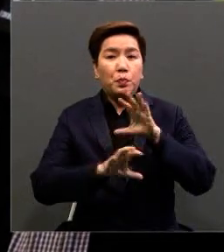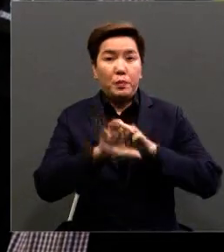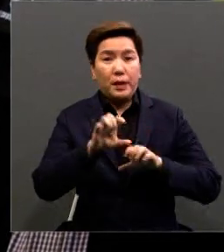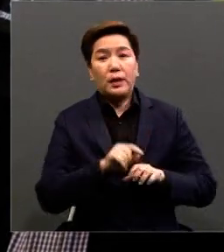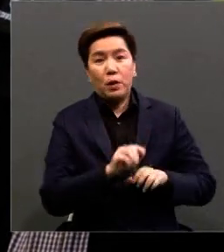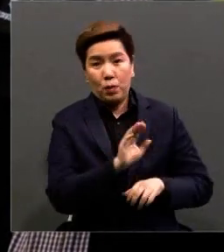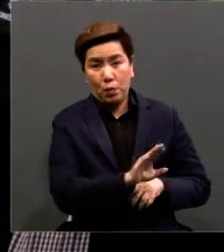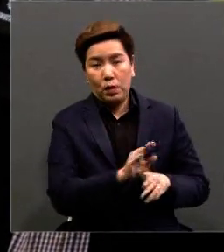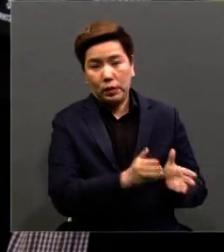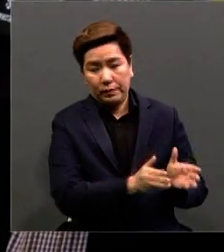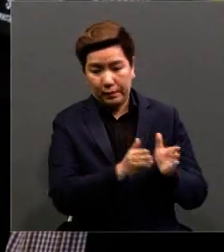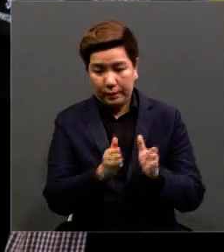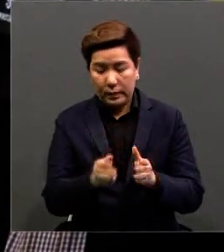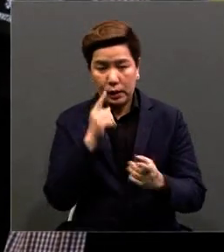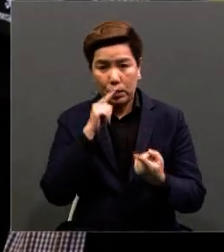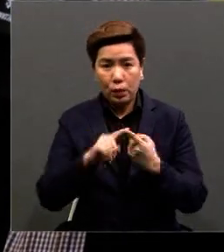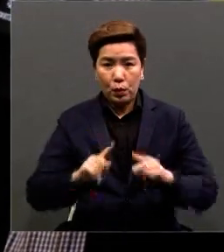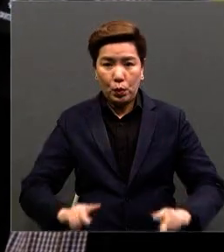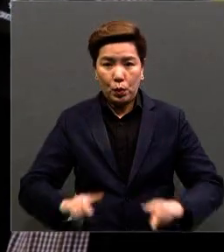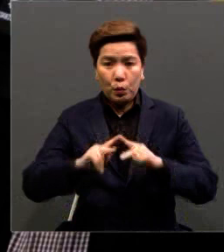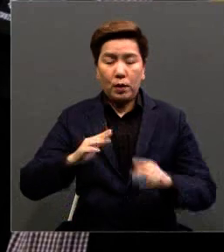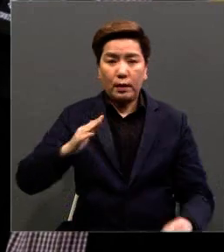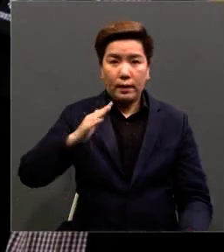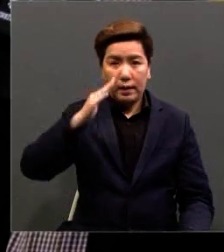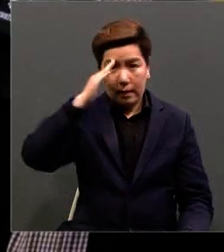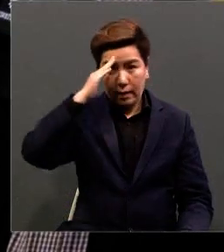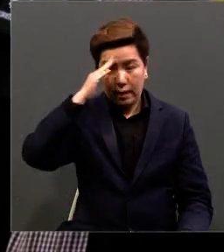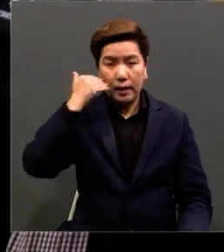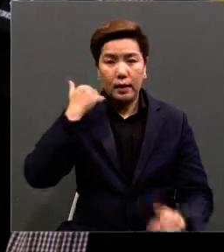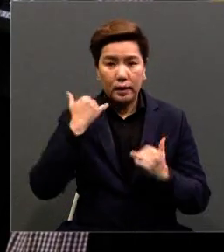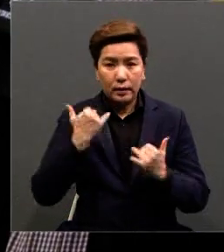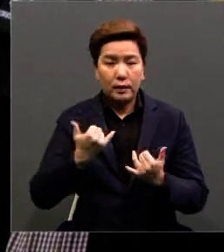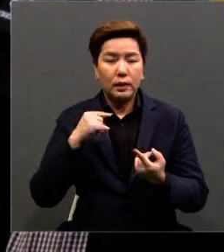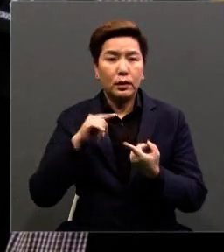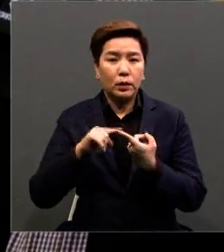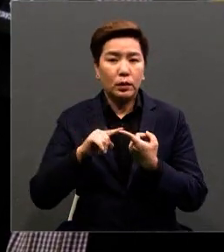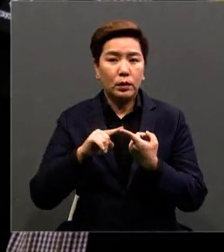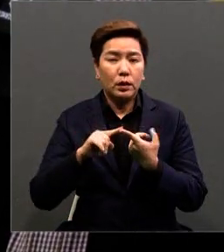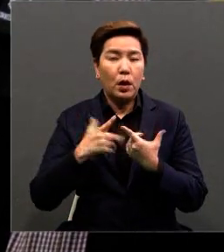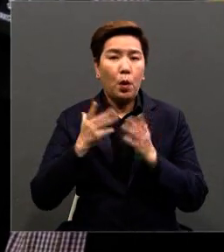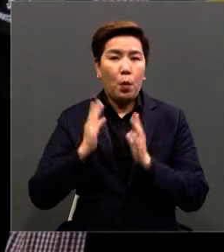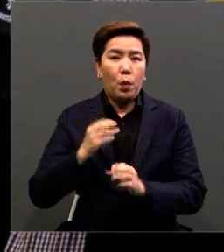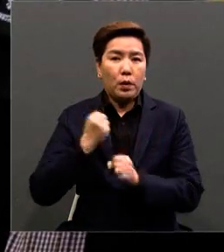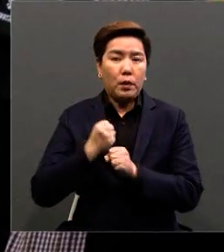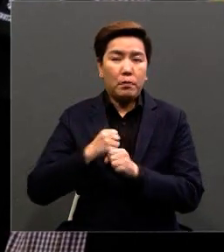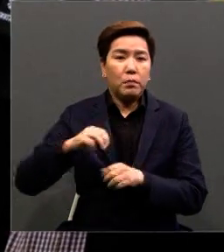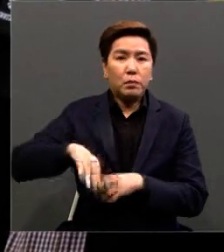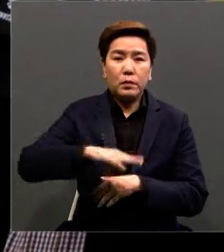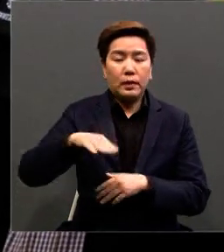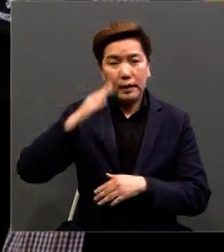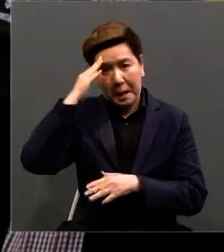ครับทางด้านกระทรวงกลาโหมนะครับวันนี้ทางท่านเจ้าหน้าที่ของฐานรากพัฒ